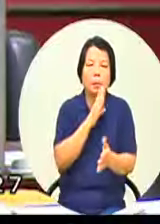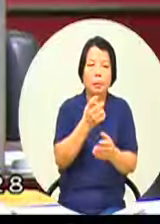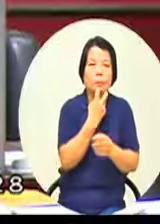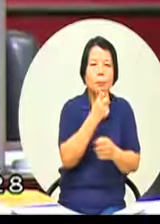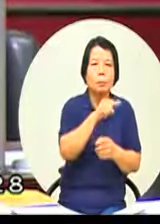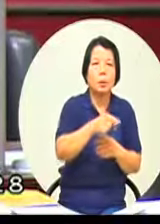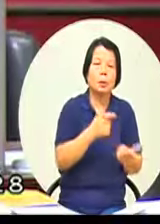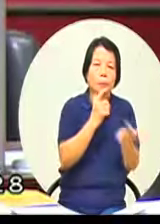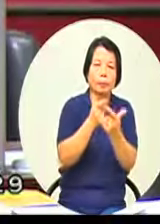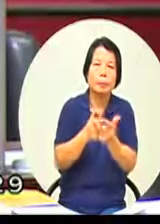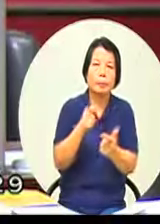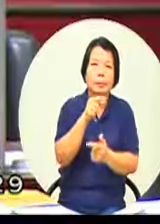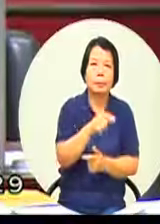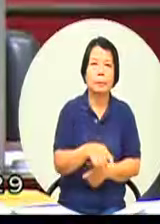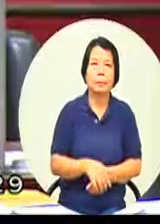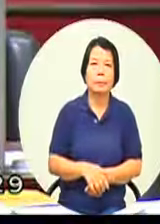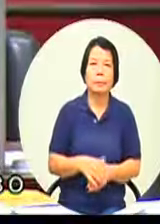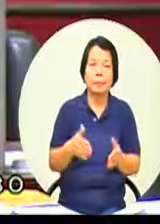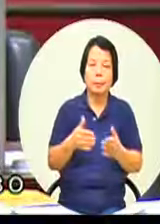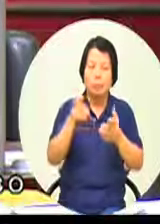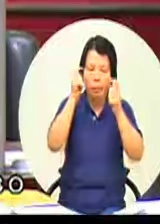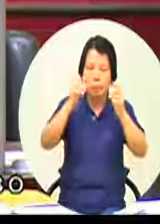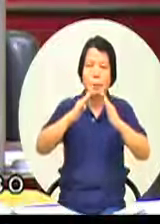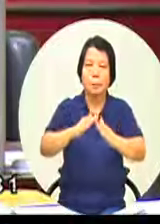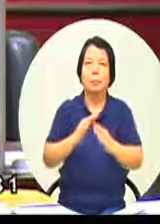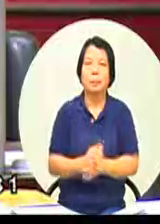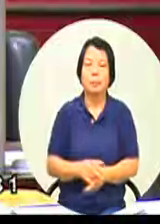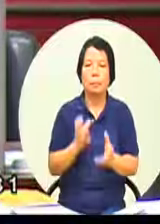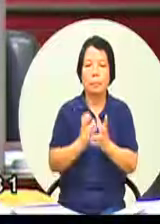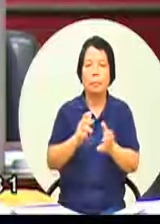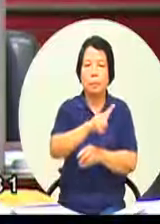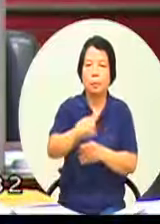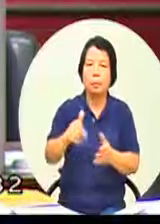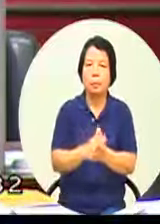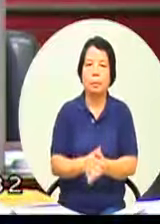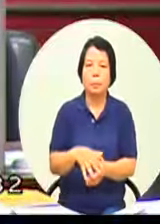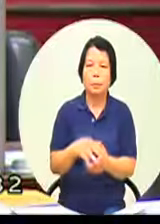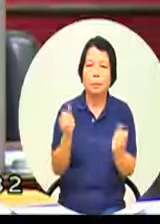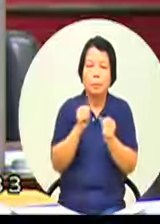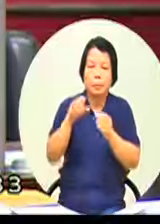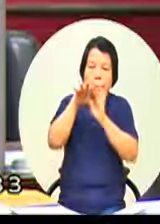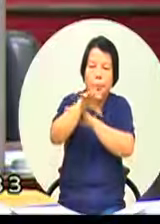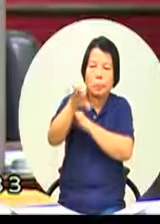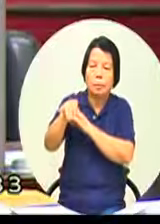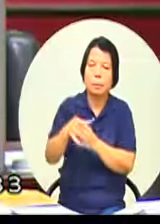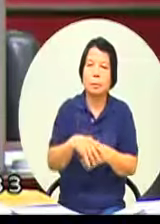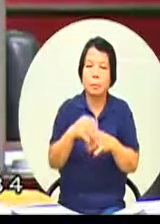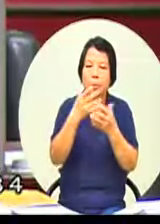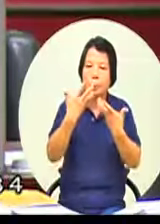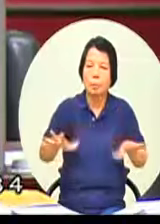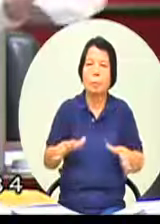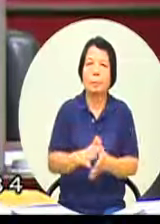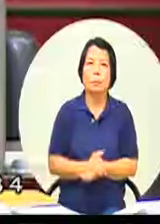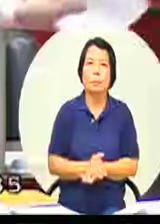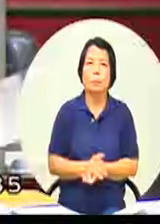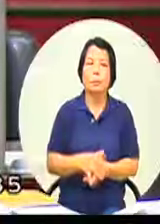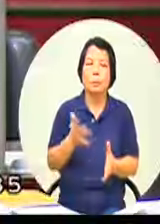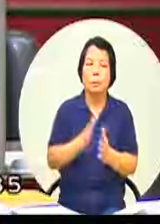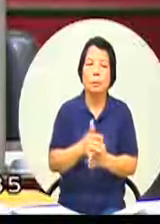搭配中央，我们高雄市的设备冷藏库绰绰有余，包